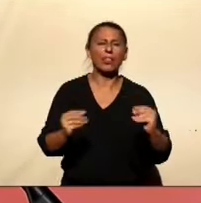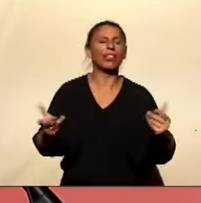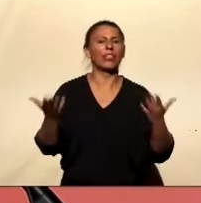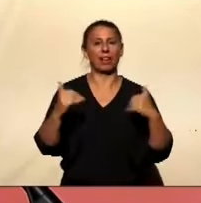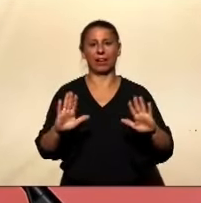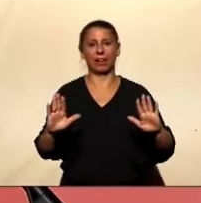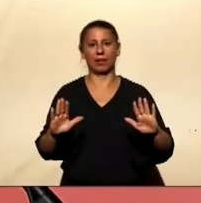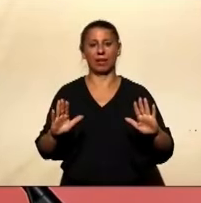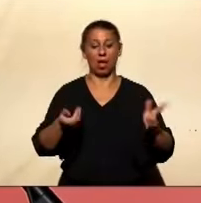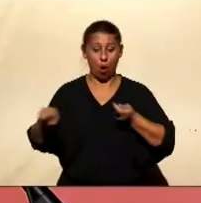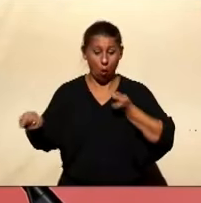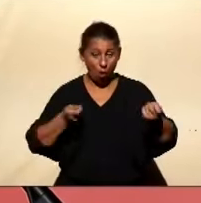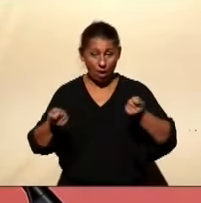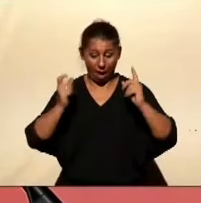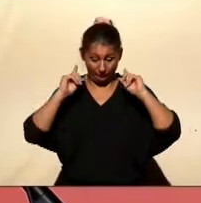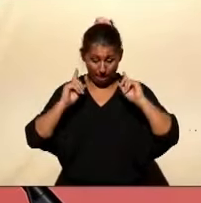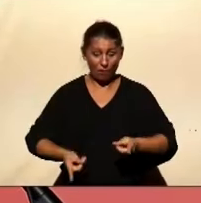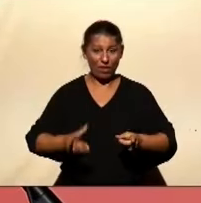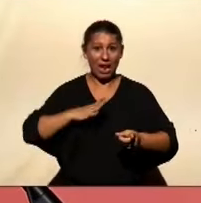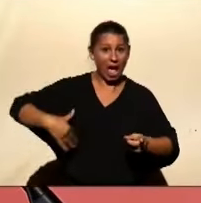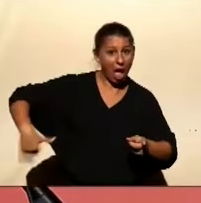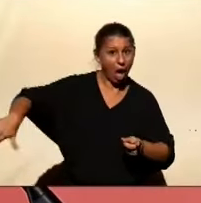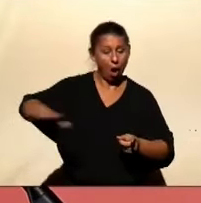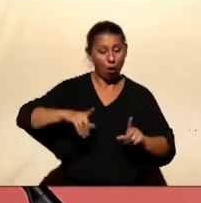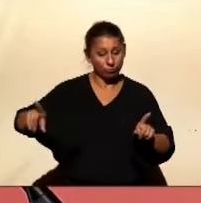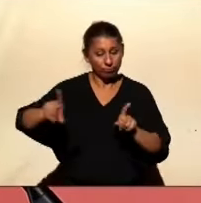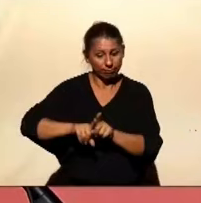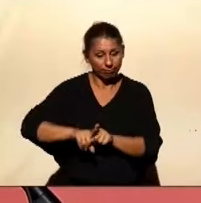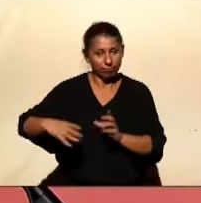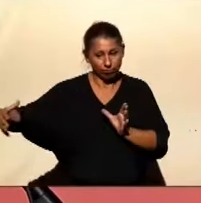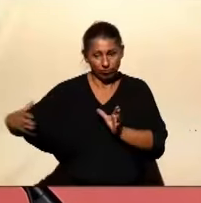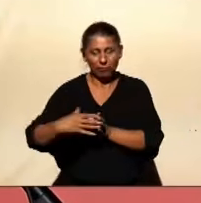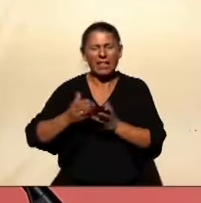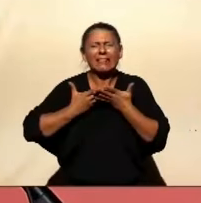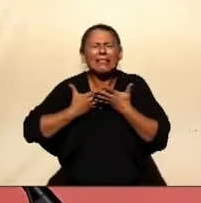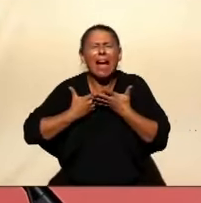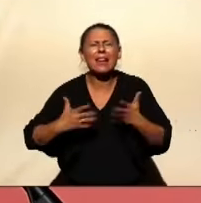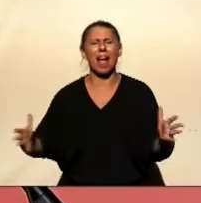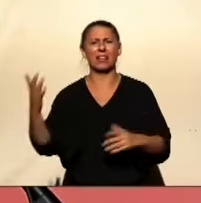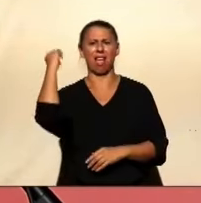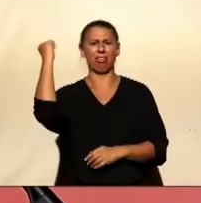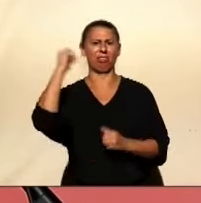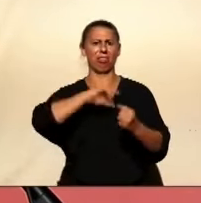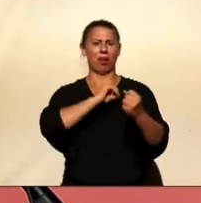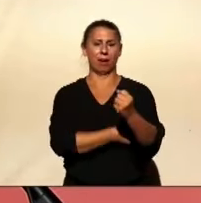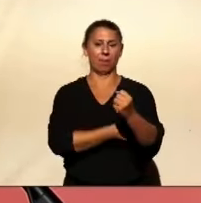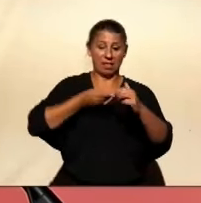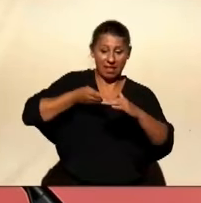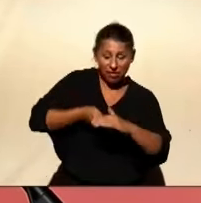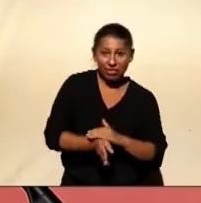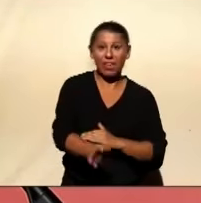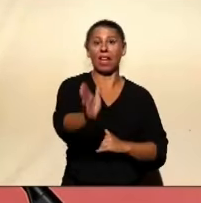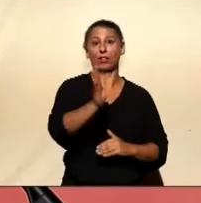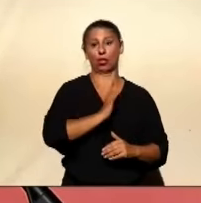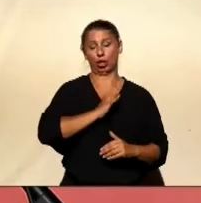Ο αργανωμένος αποφασισμένος λαός είναι μια τεράστια δύναμη και η διέξοδος για το